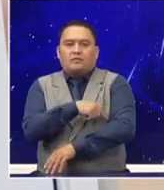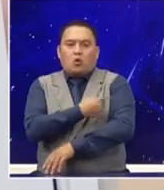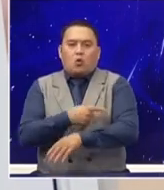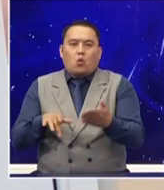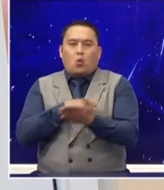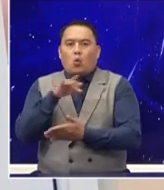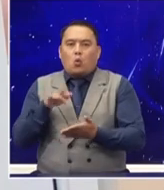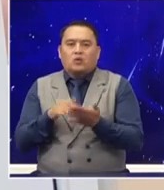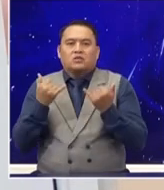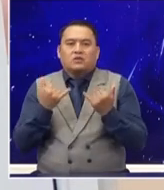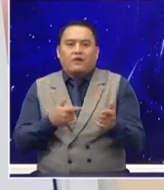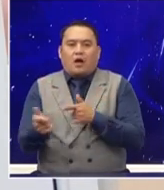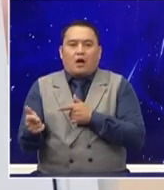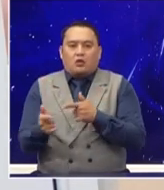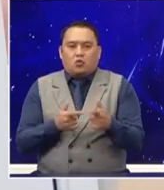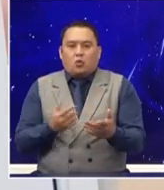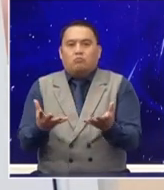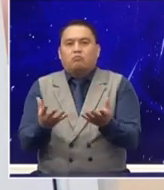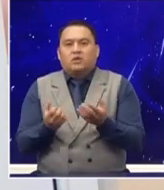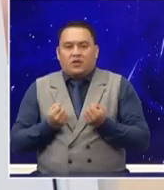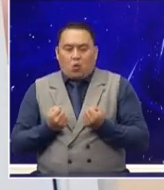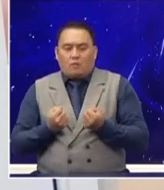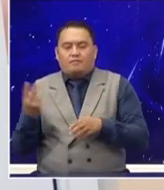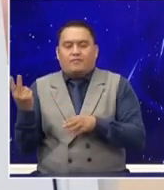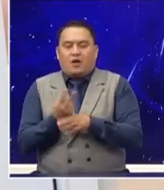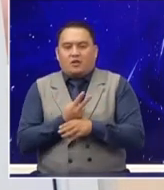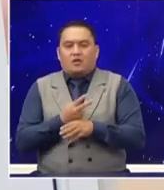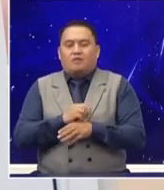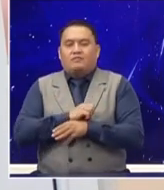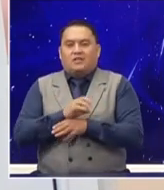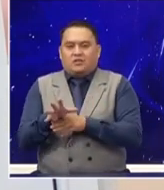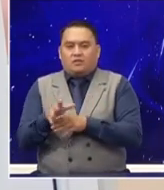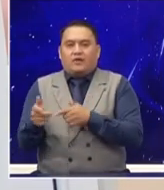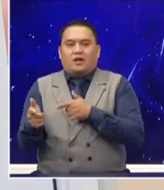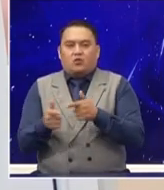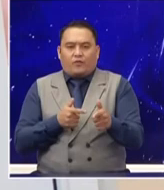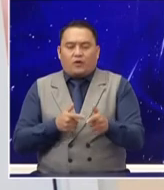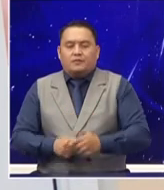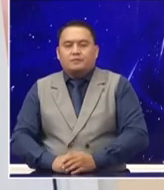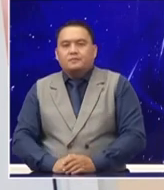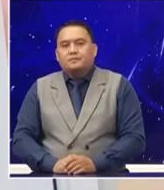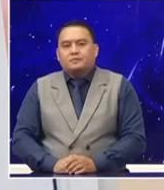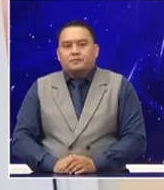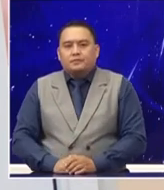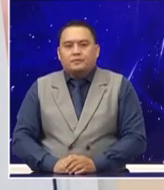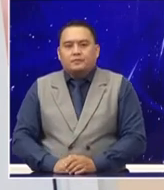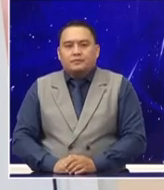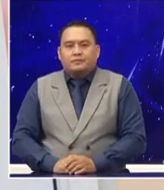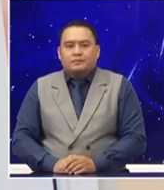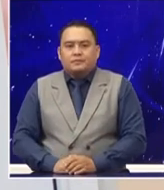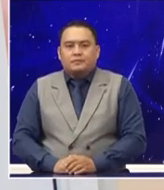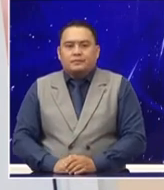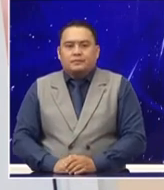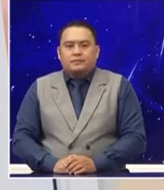Талдыкургана на сегодня готова к приему пациентов второй волны пандемии. Гульназ Мустафа, Мади Байбусынов, телеканал